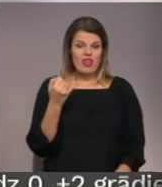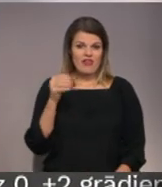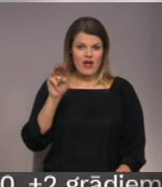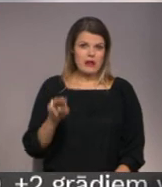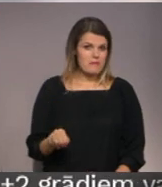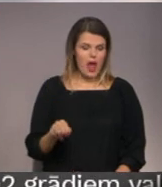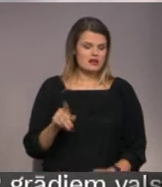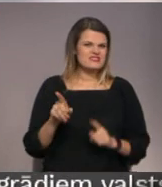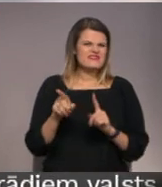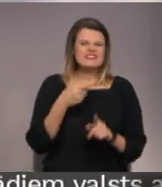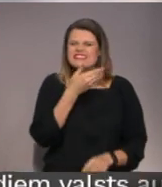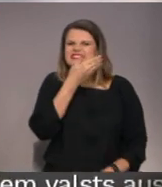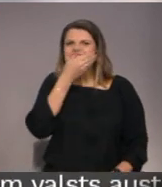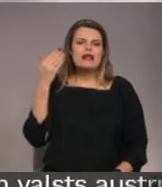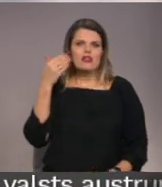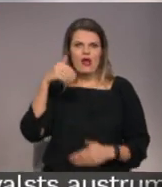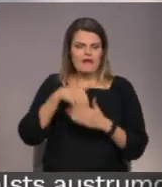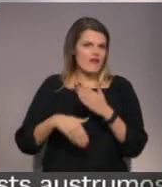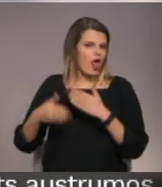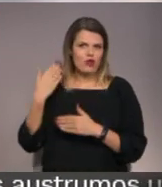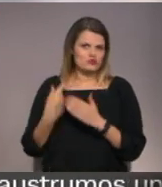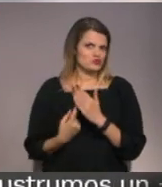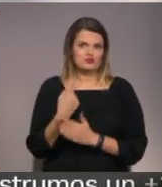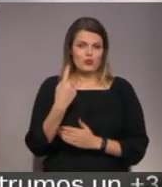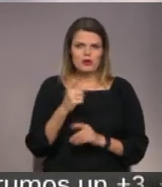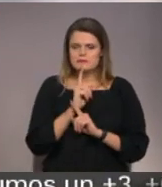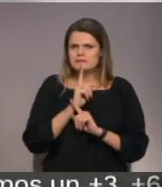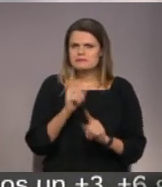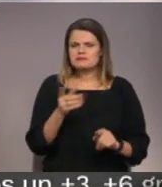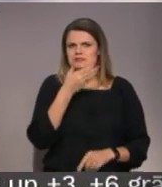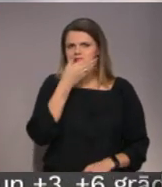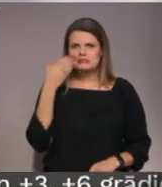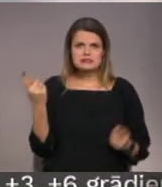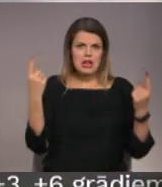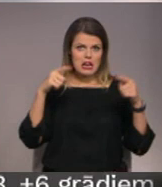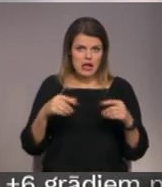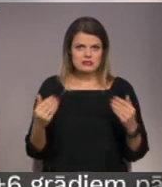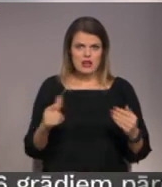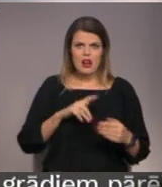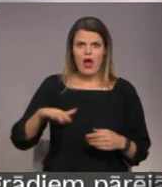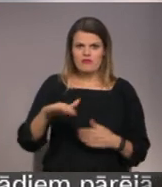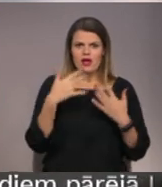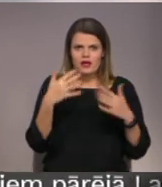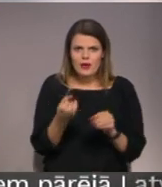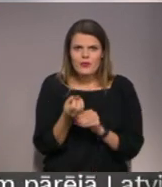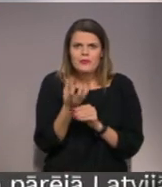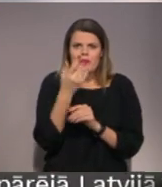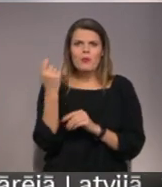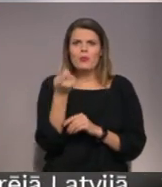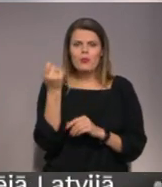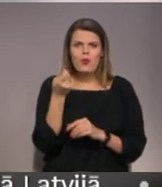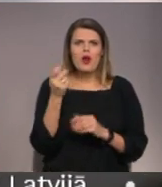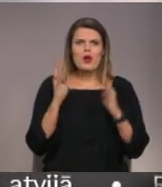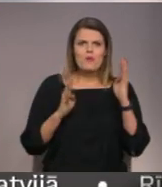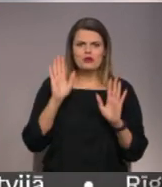par siltāko novērojumu vēsturē. Neierastī siltie laika apstākļi daudzviet Latvijā jau mudinājuši atvērties pūpolus,